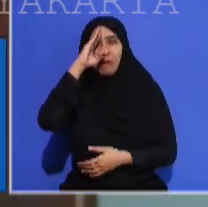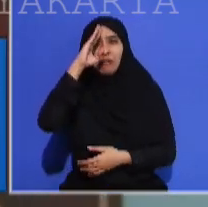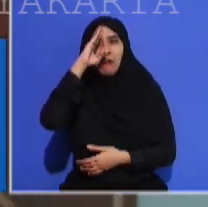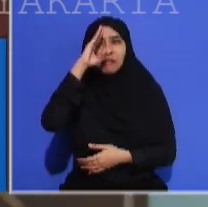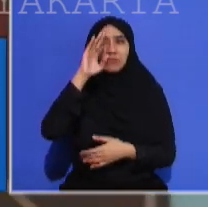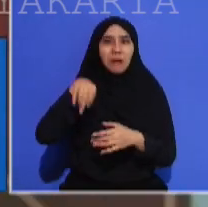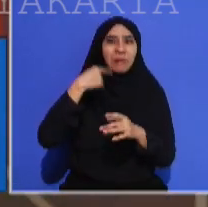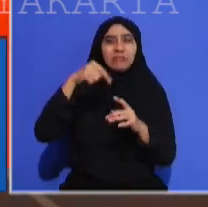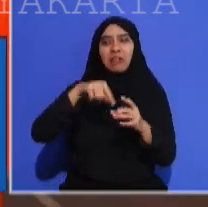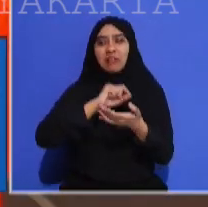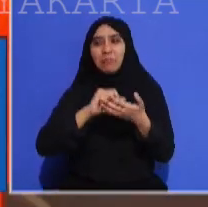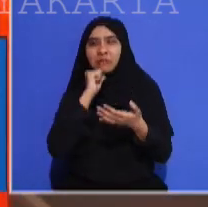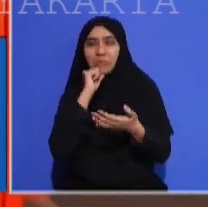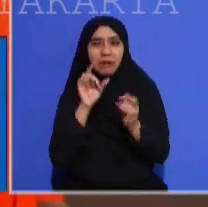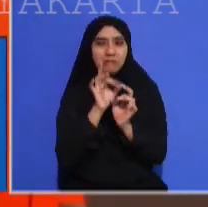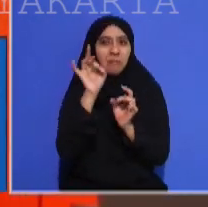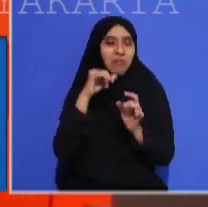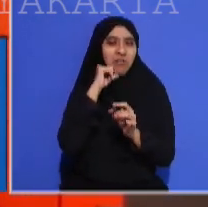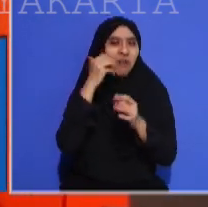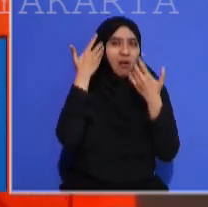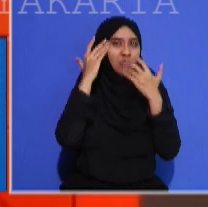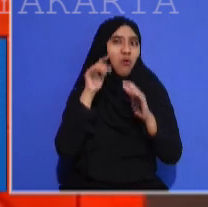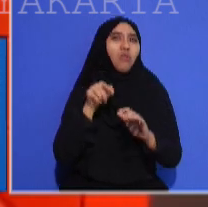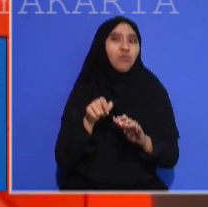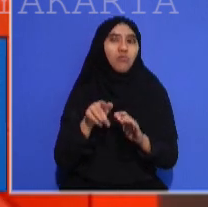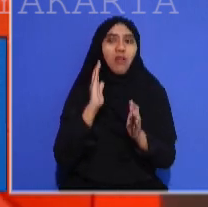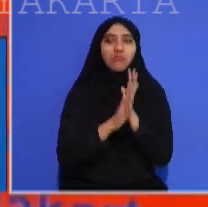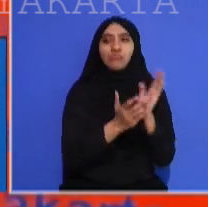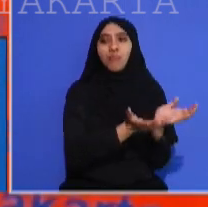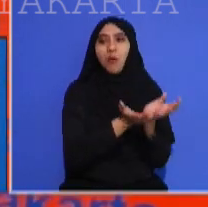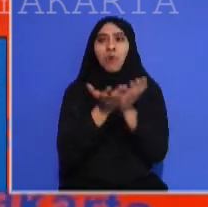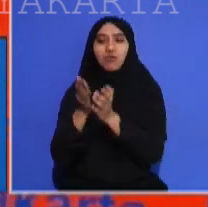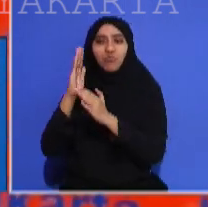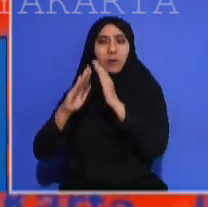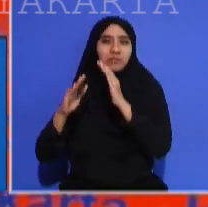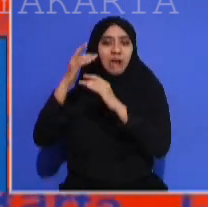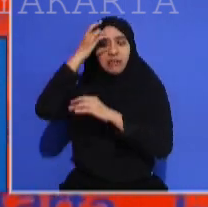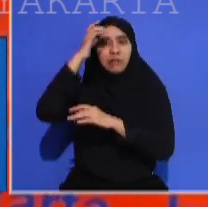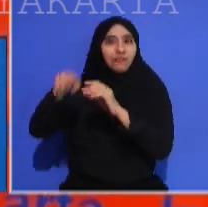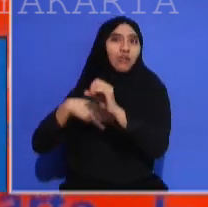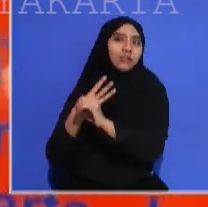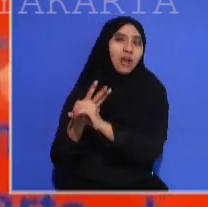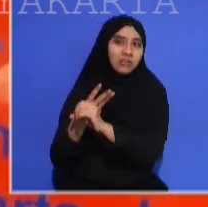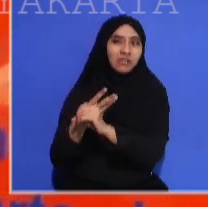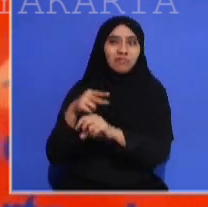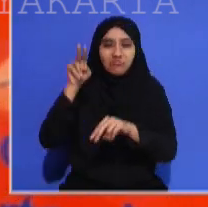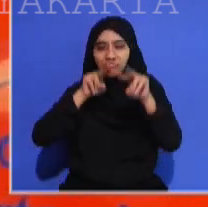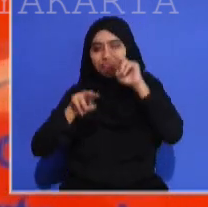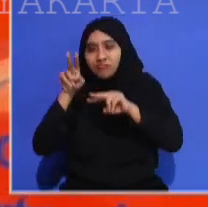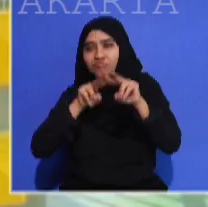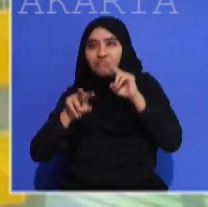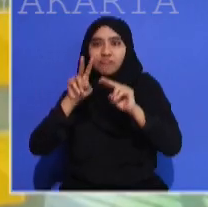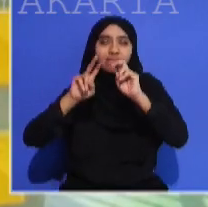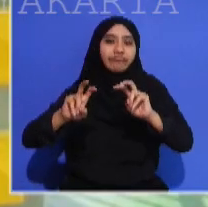ini masih belum diketahui pihaknya kemudian langsung membawa jenazah ke RSUD Wonosari untuk dilakukan tindakan lebih